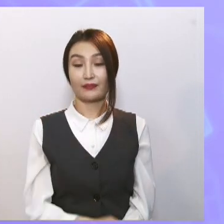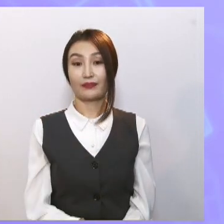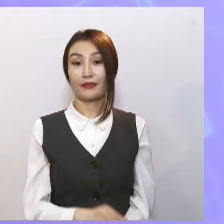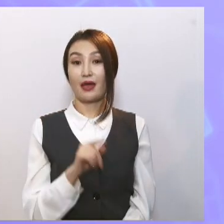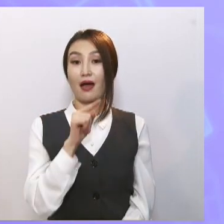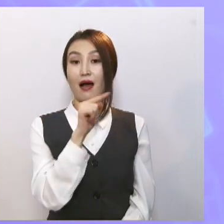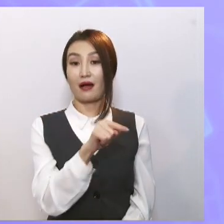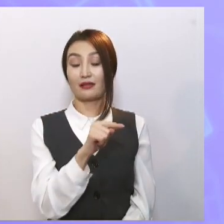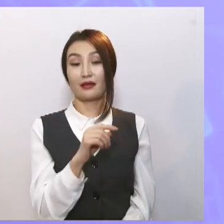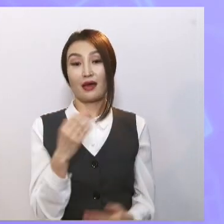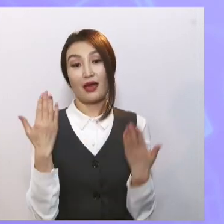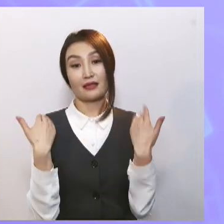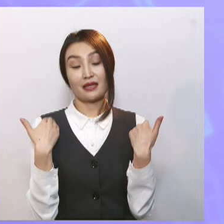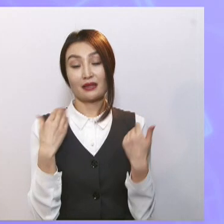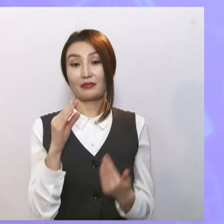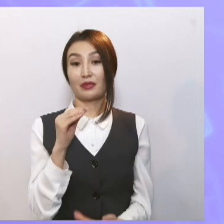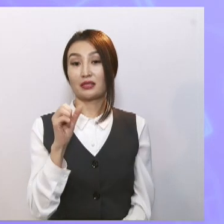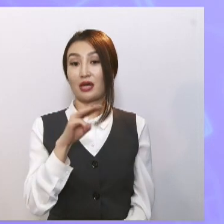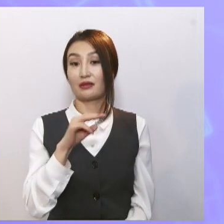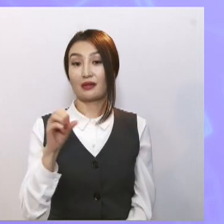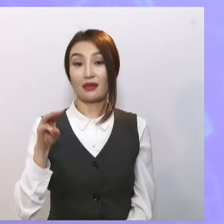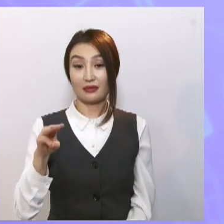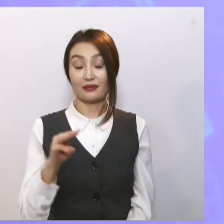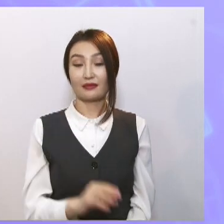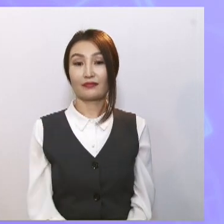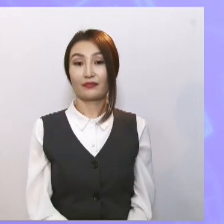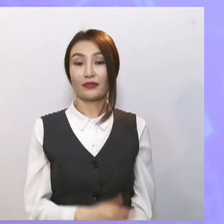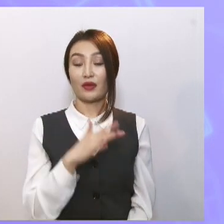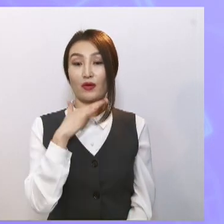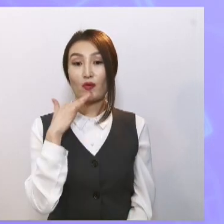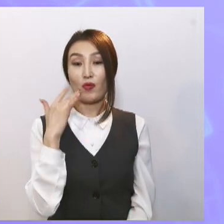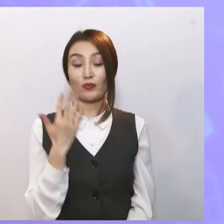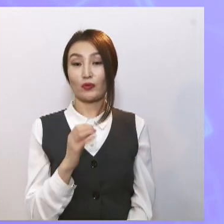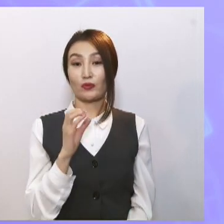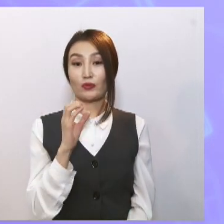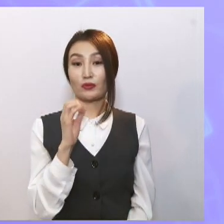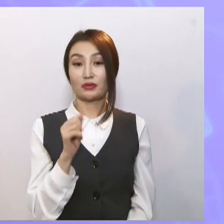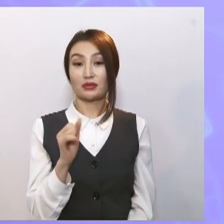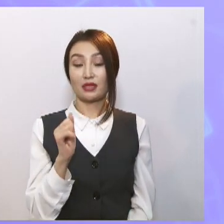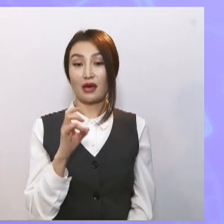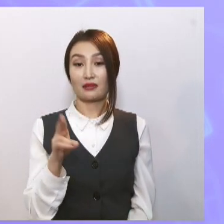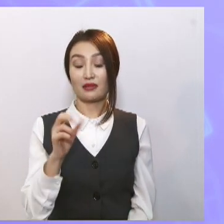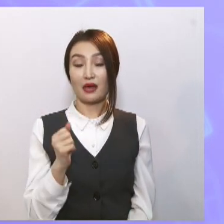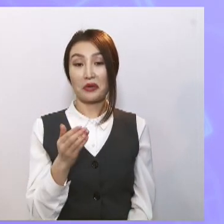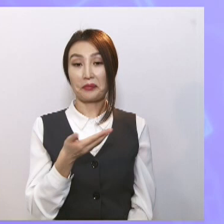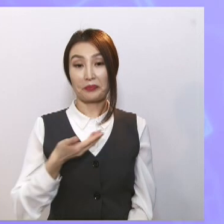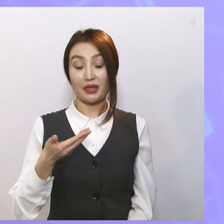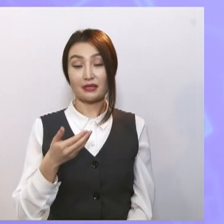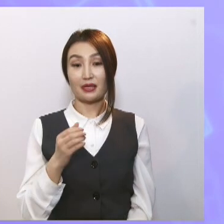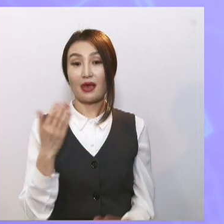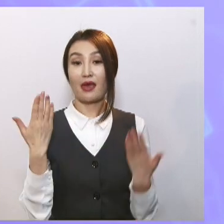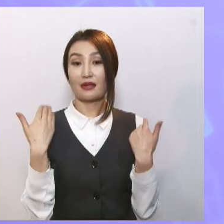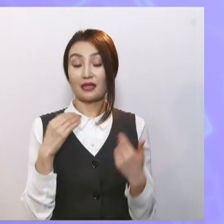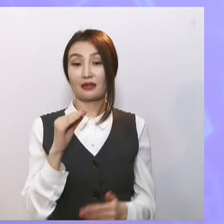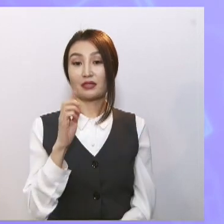жатасың. Ал эс алып жатат. Көптүк санда биз эс алып жатабыз.